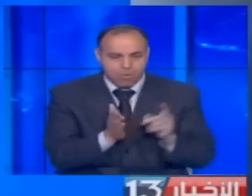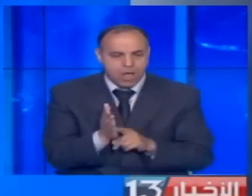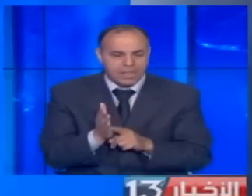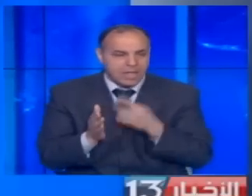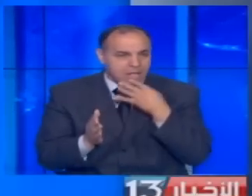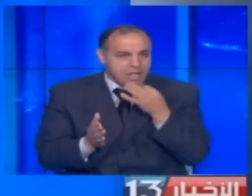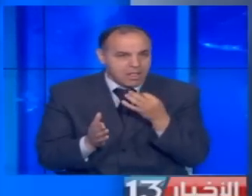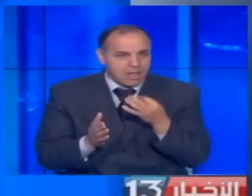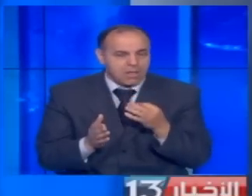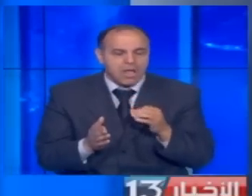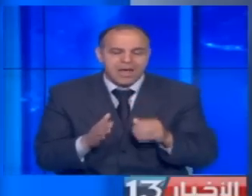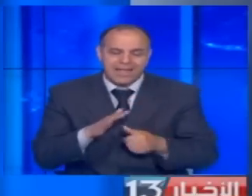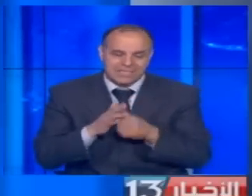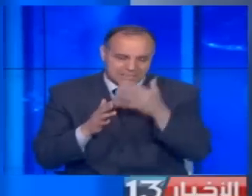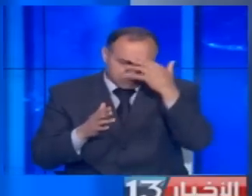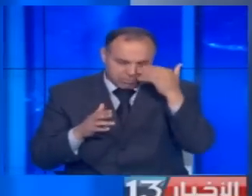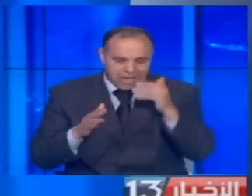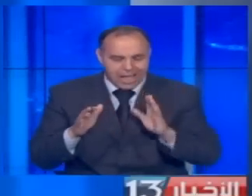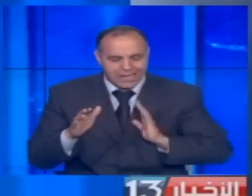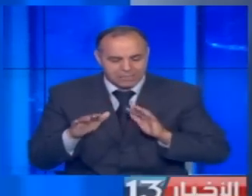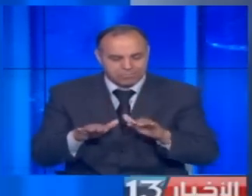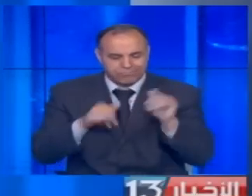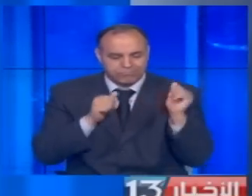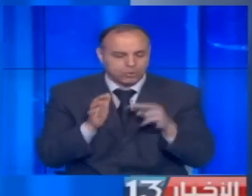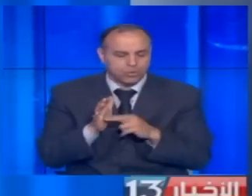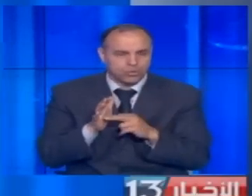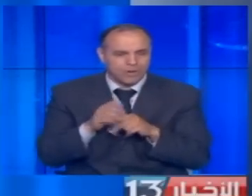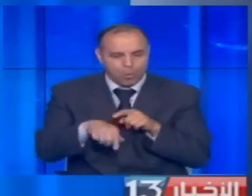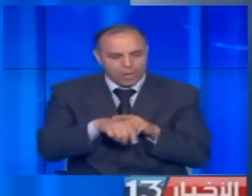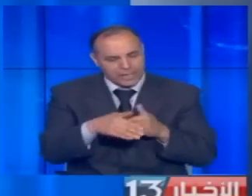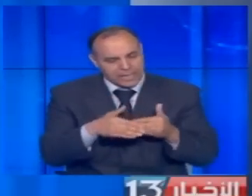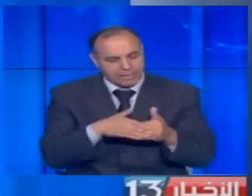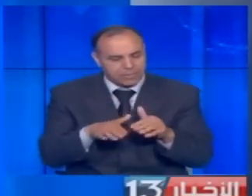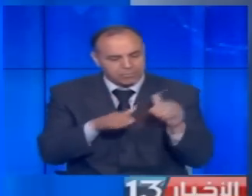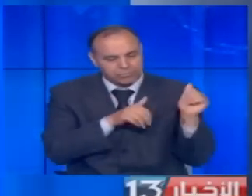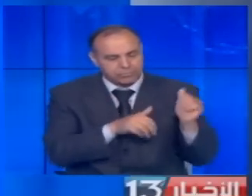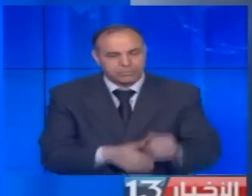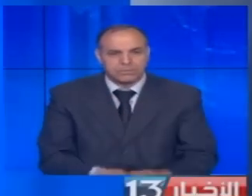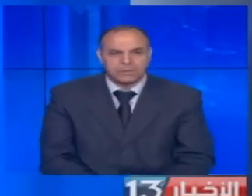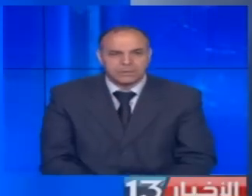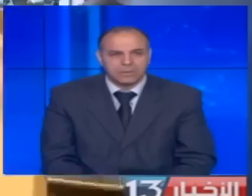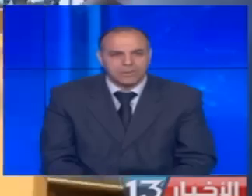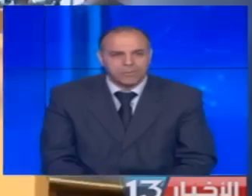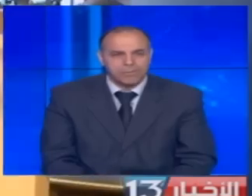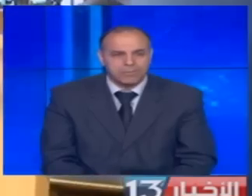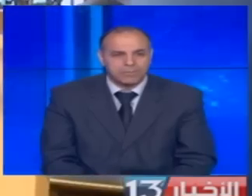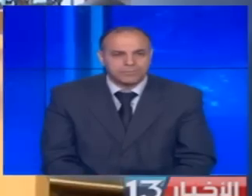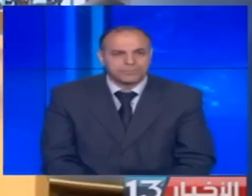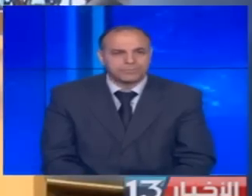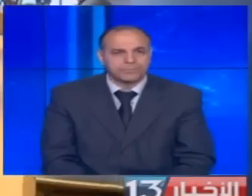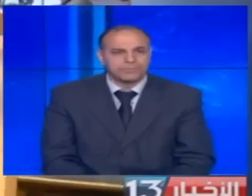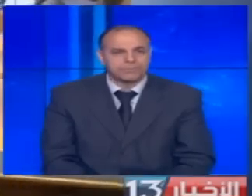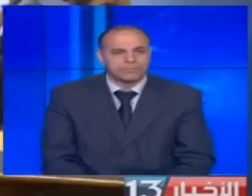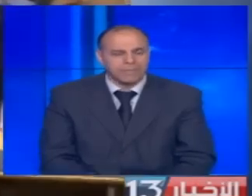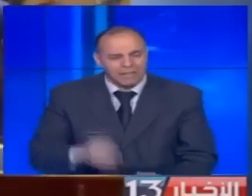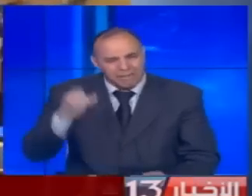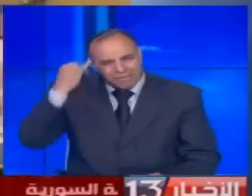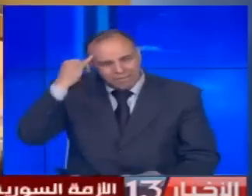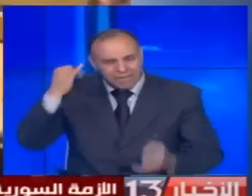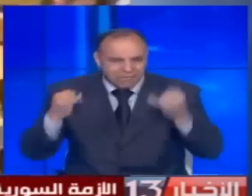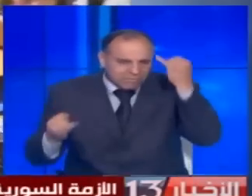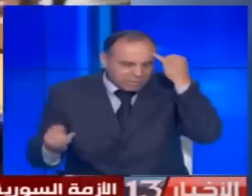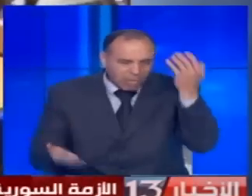عزمت سحب قواته من سوريا في اقرب وقت ممكن في ظل المواقف المتباينه